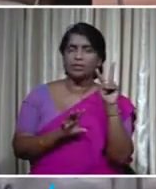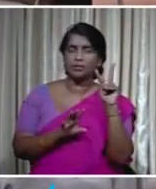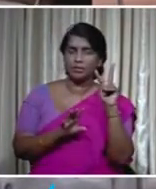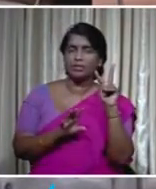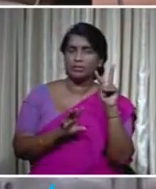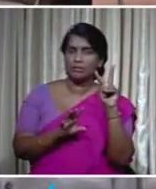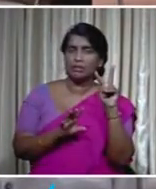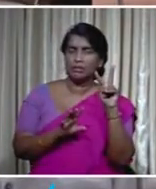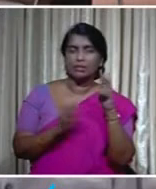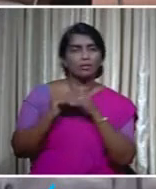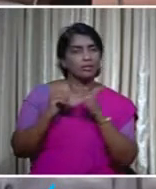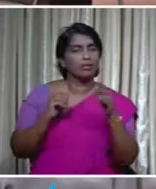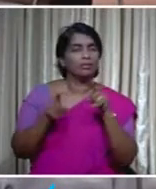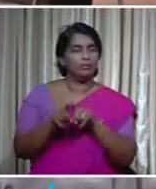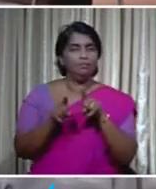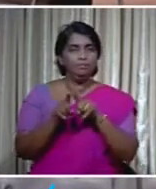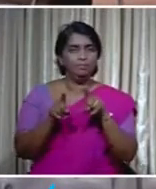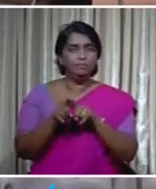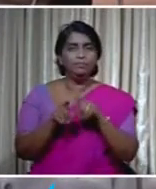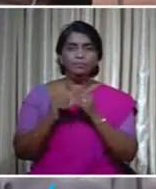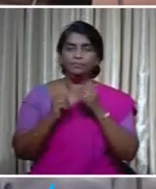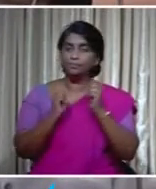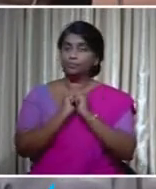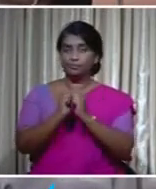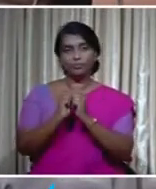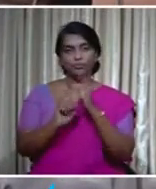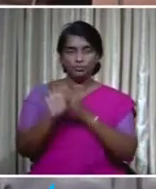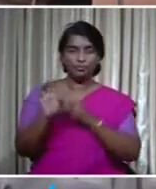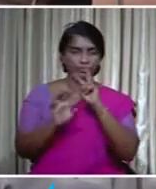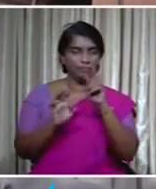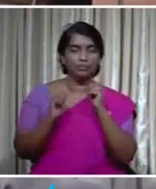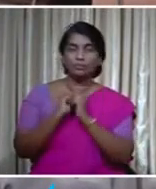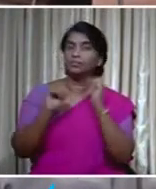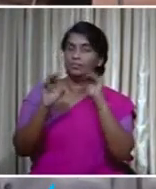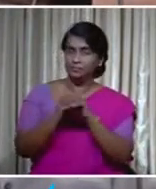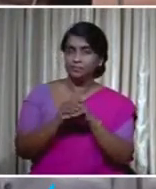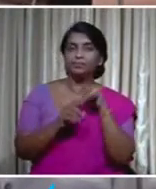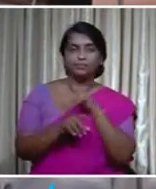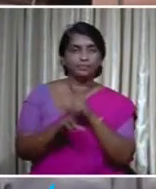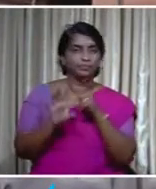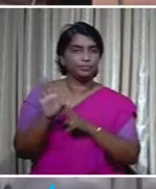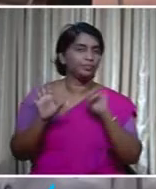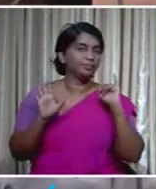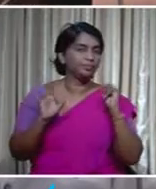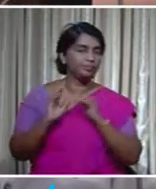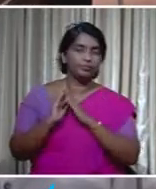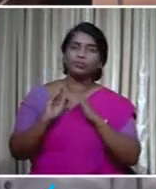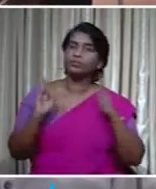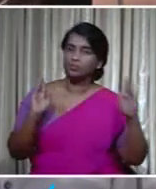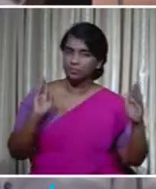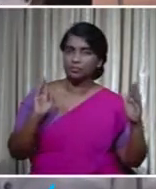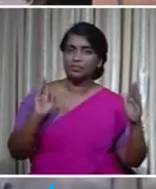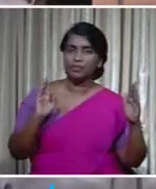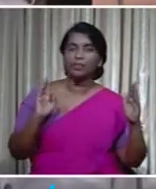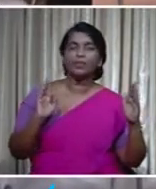ஆசிரியர், அவர் தன்னுடைய வாழ்நாளிலே 55 வயசு வரையும் 60 வயசு வரையும் அவர் தன்னுடைய உடல்